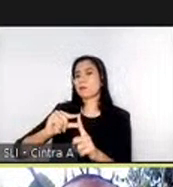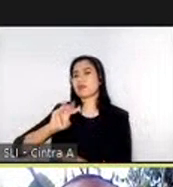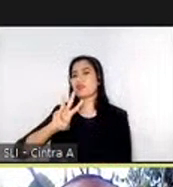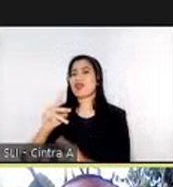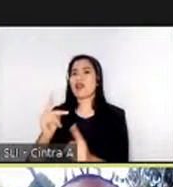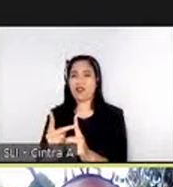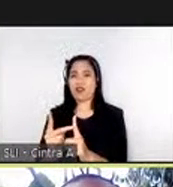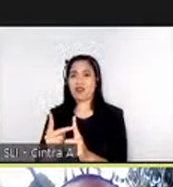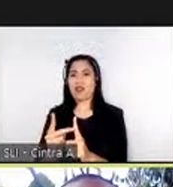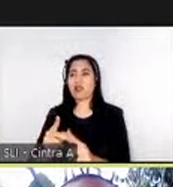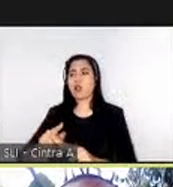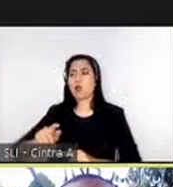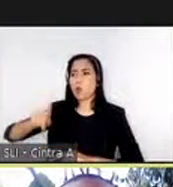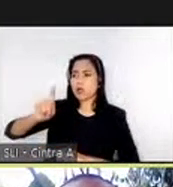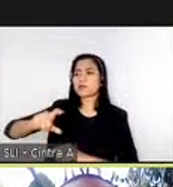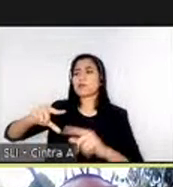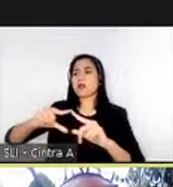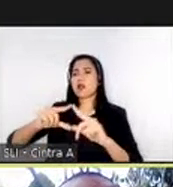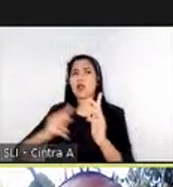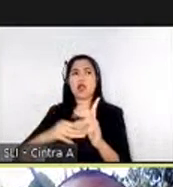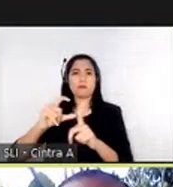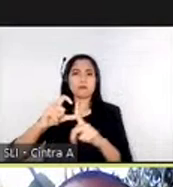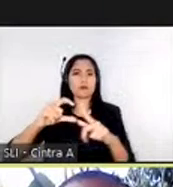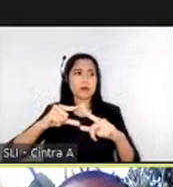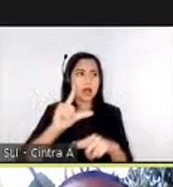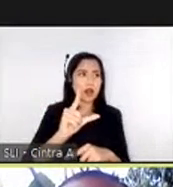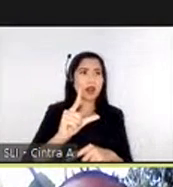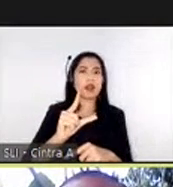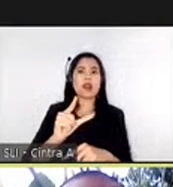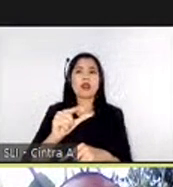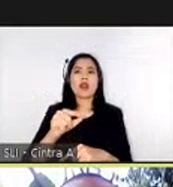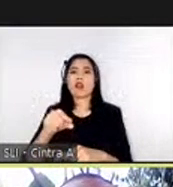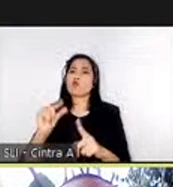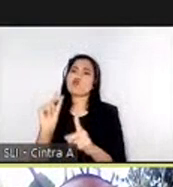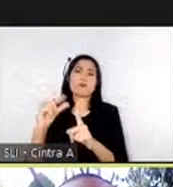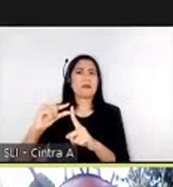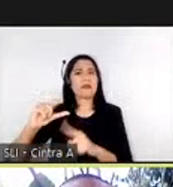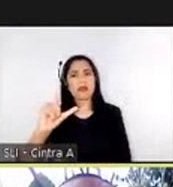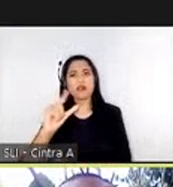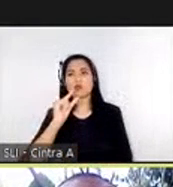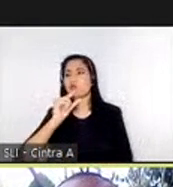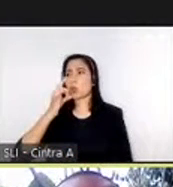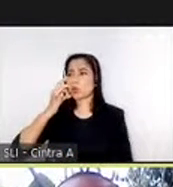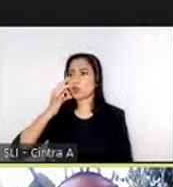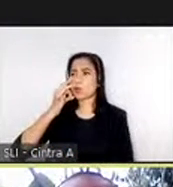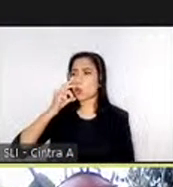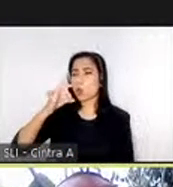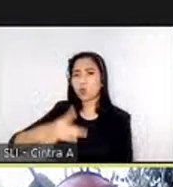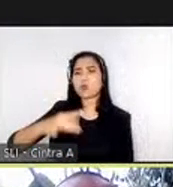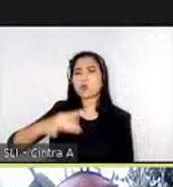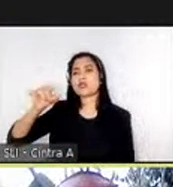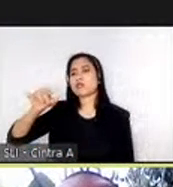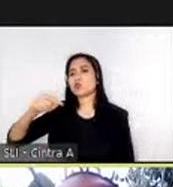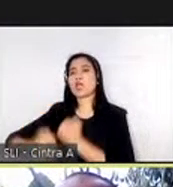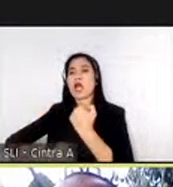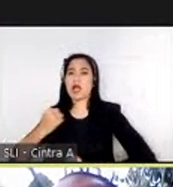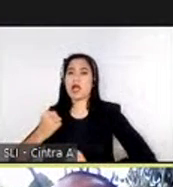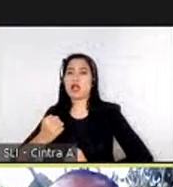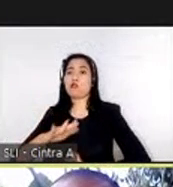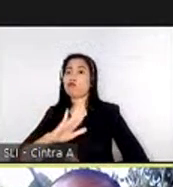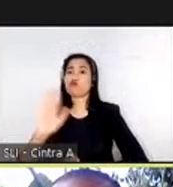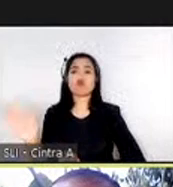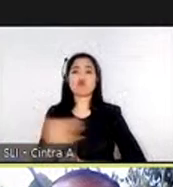AMDAL UKL UPL sebagai syarat izin usaha Jadi segala instrumen pemeliharaan lingkungan itu akan diatur